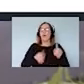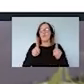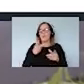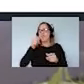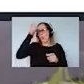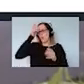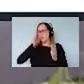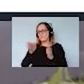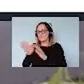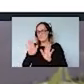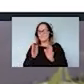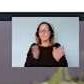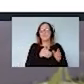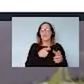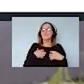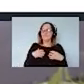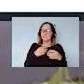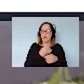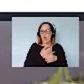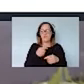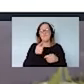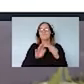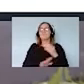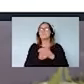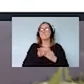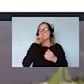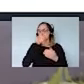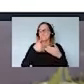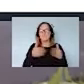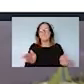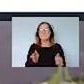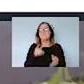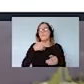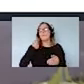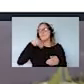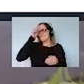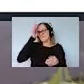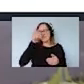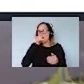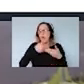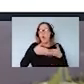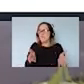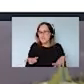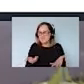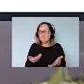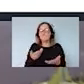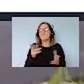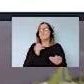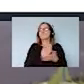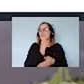ludzkości. Wystawa, która nie mogła się otworzyć fizycznie, bo pojawiła się pandemia, wystawa